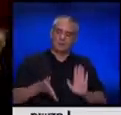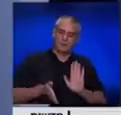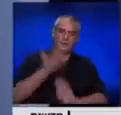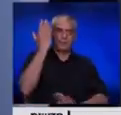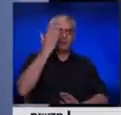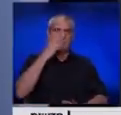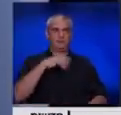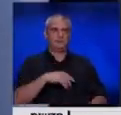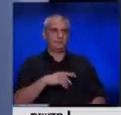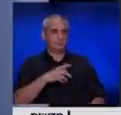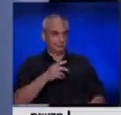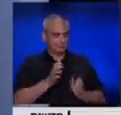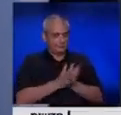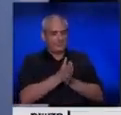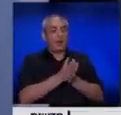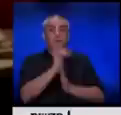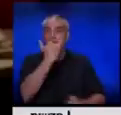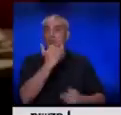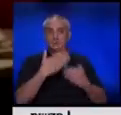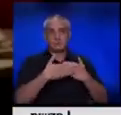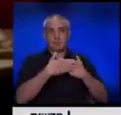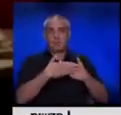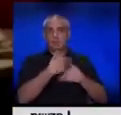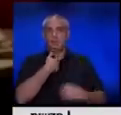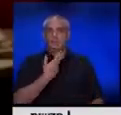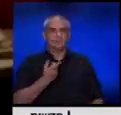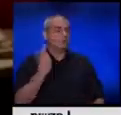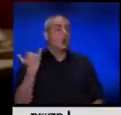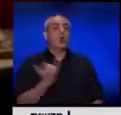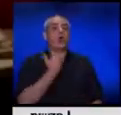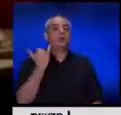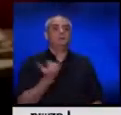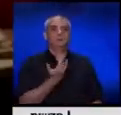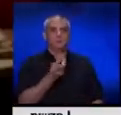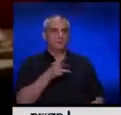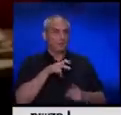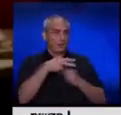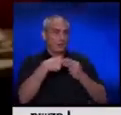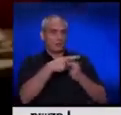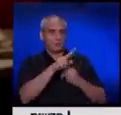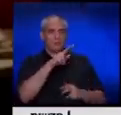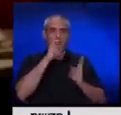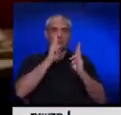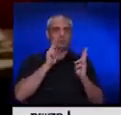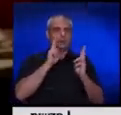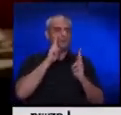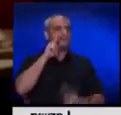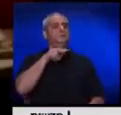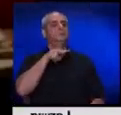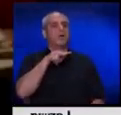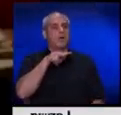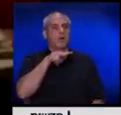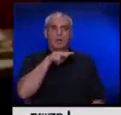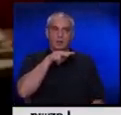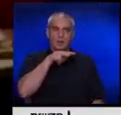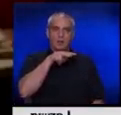עם הרגל. מתחכך. כן. וזה כל הזמן. וכשאתה עובר לידו, אז הוא פתאום נעמד מולך,